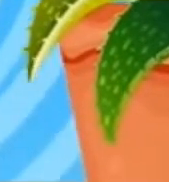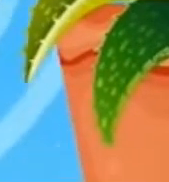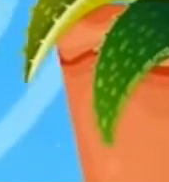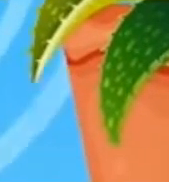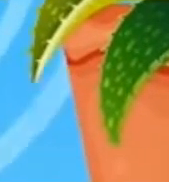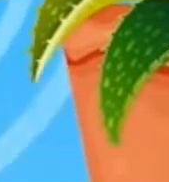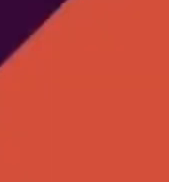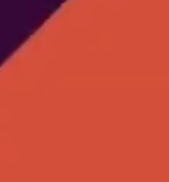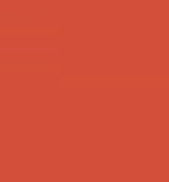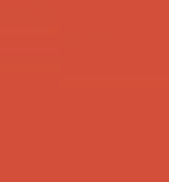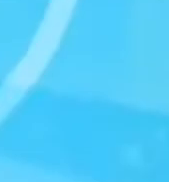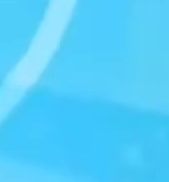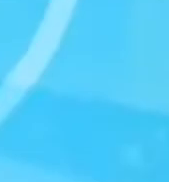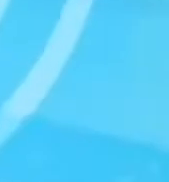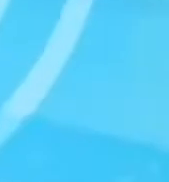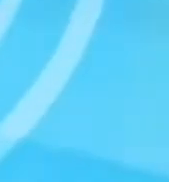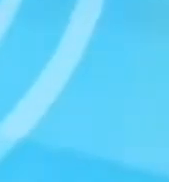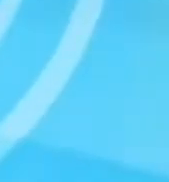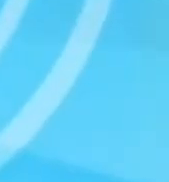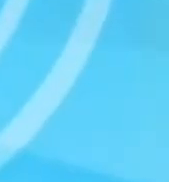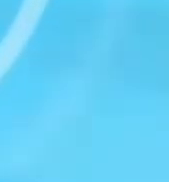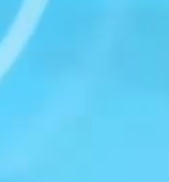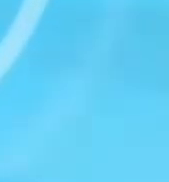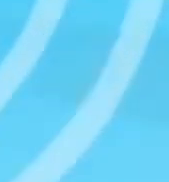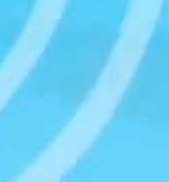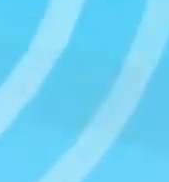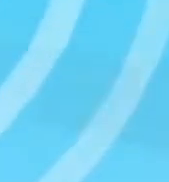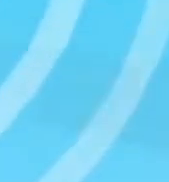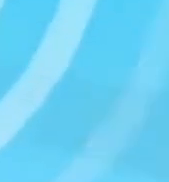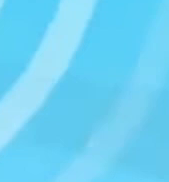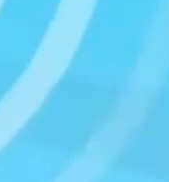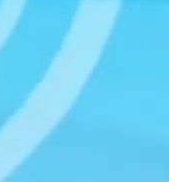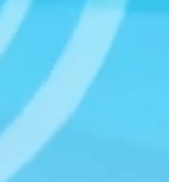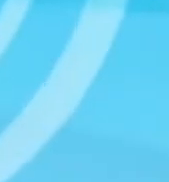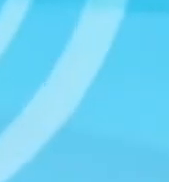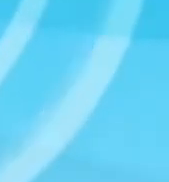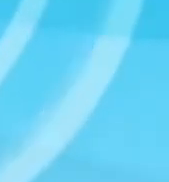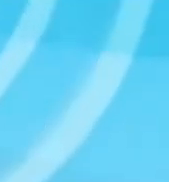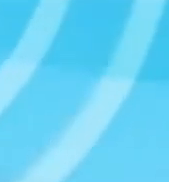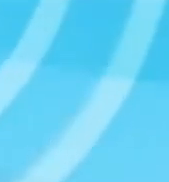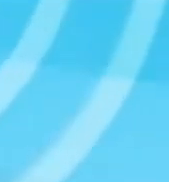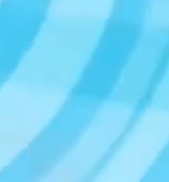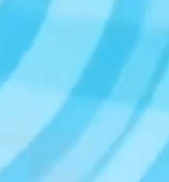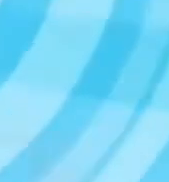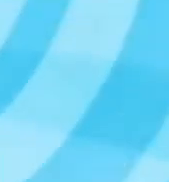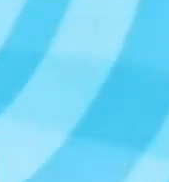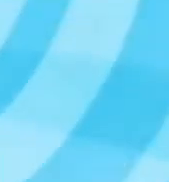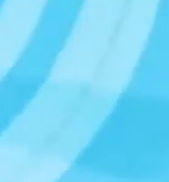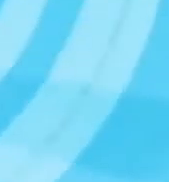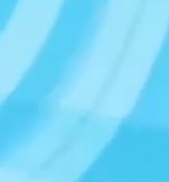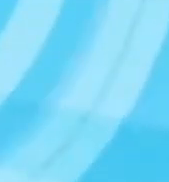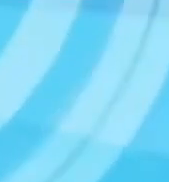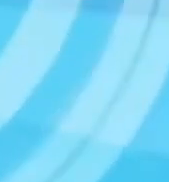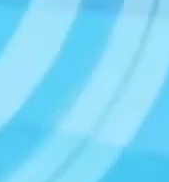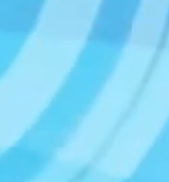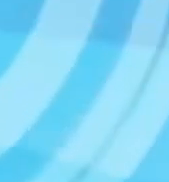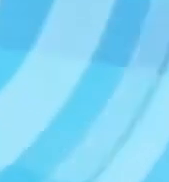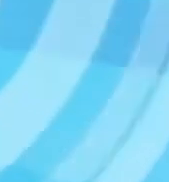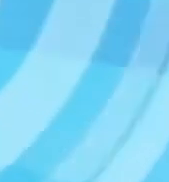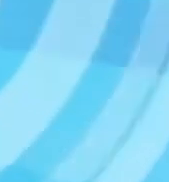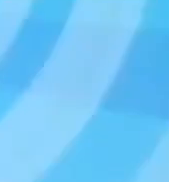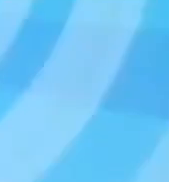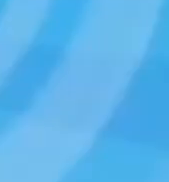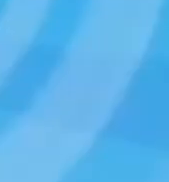gratis. Yuk beralih ke digital. TV digital bersih, jernih, canggih.